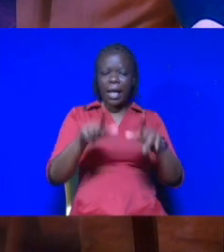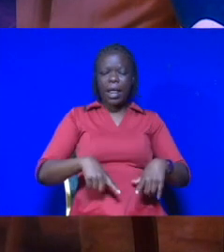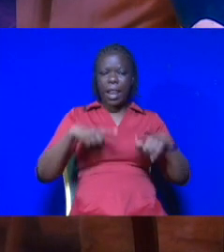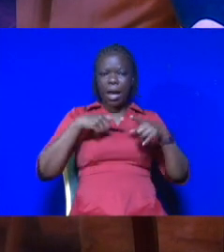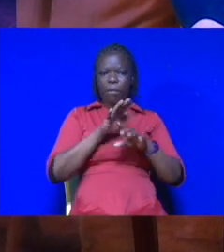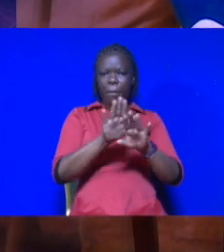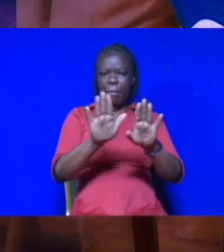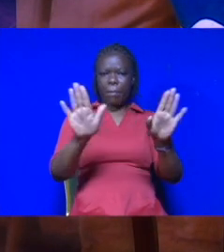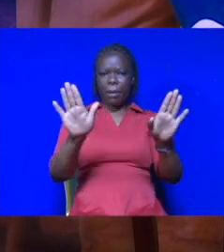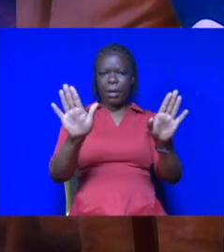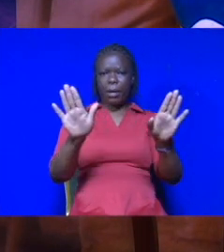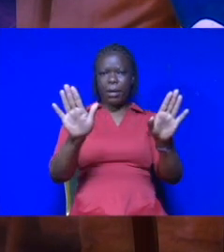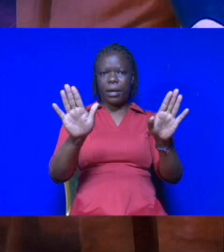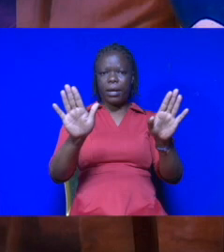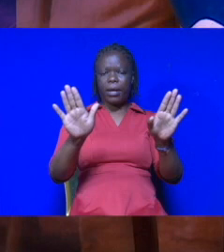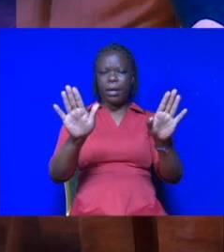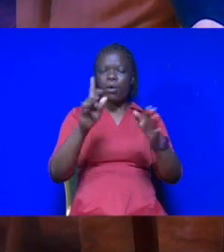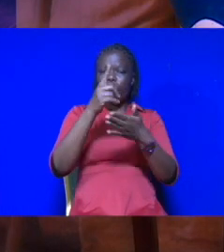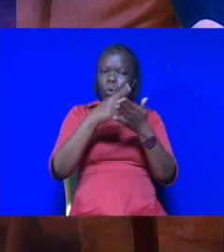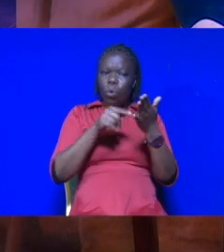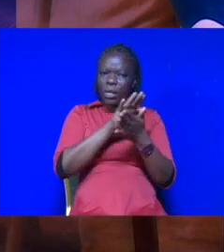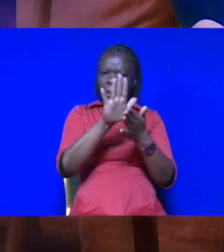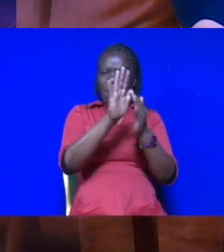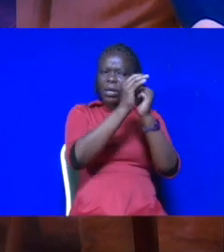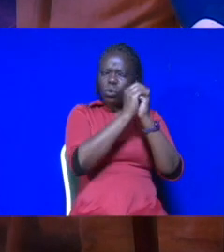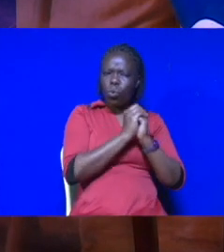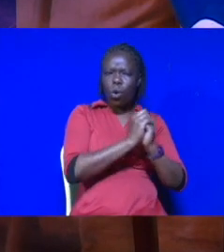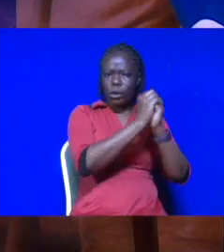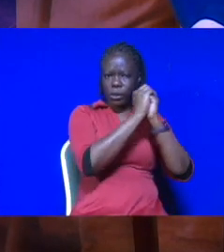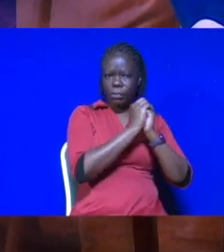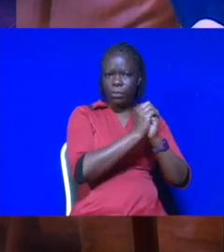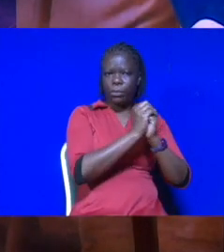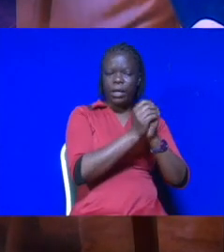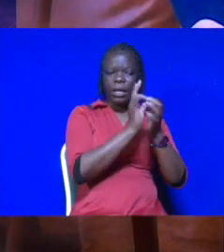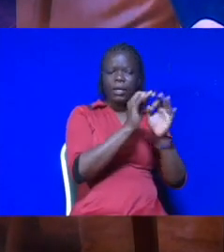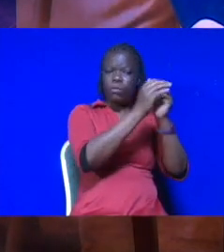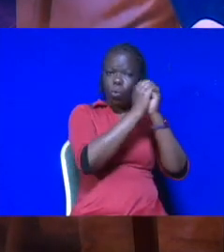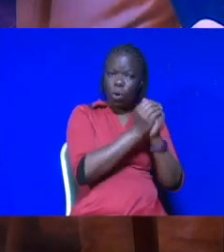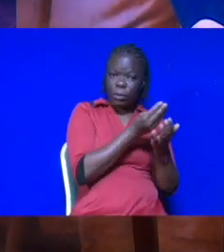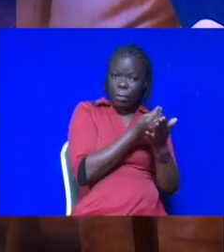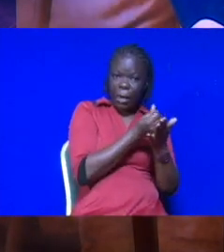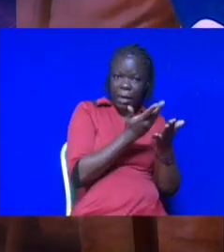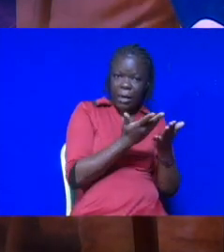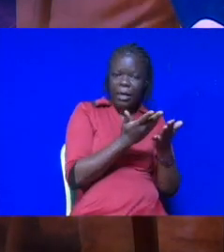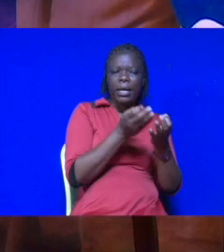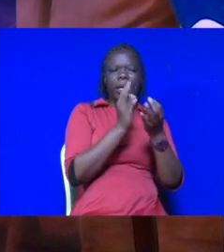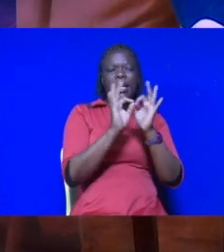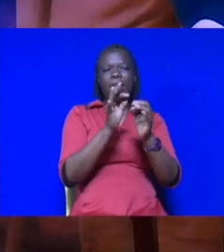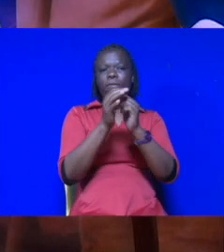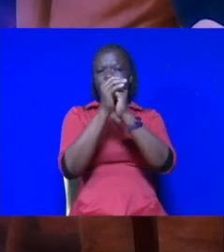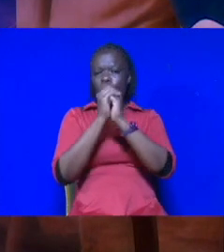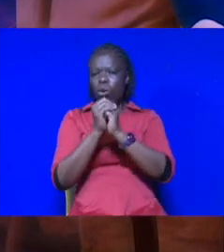katika maisha yako, kile unachokiabudu, kama unaabudu pesa, kama